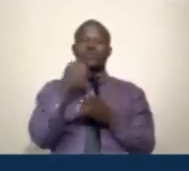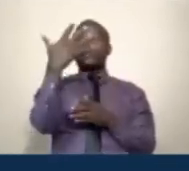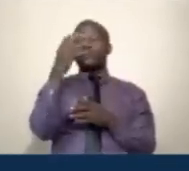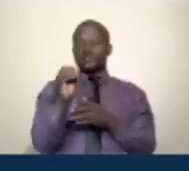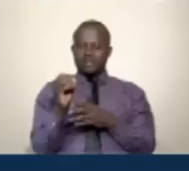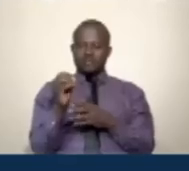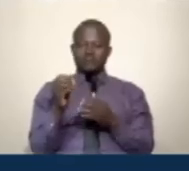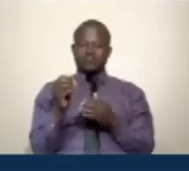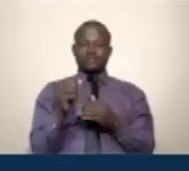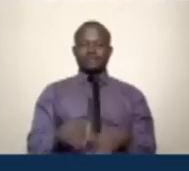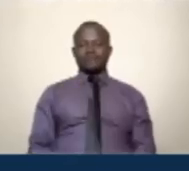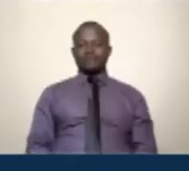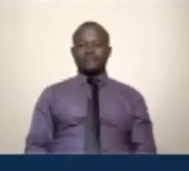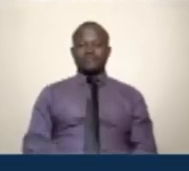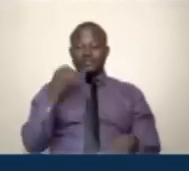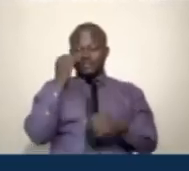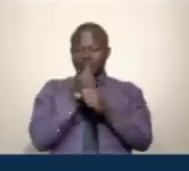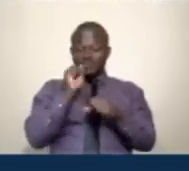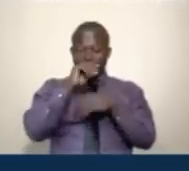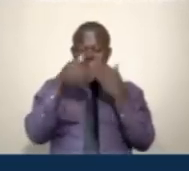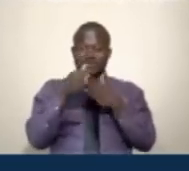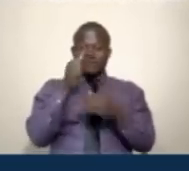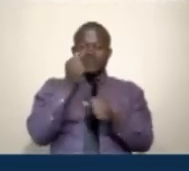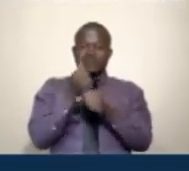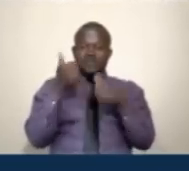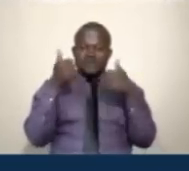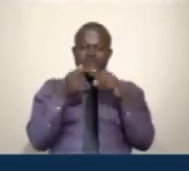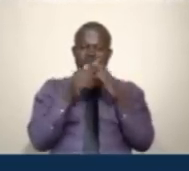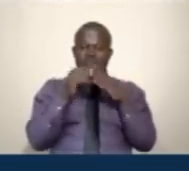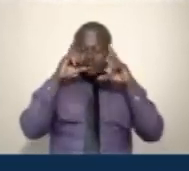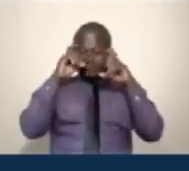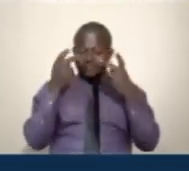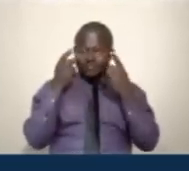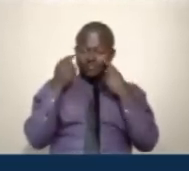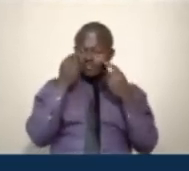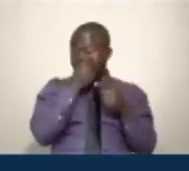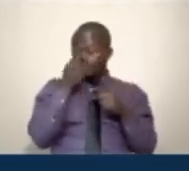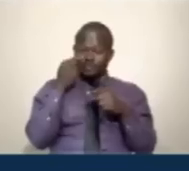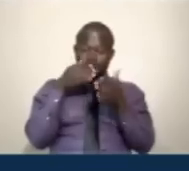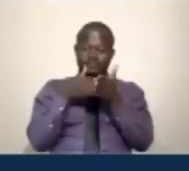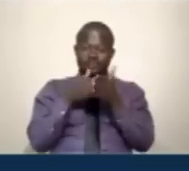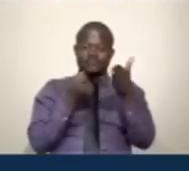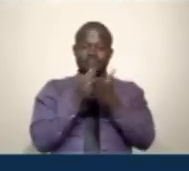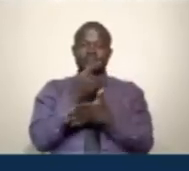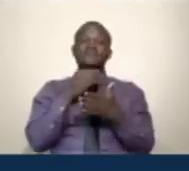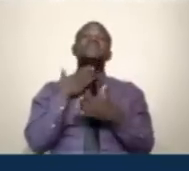gutyo mu buryo hejuru. Nubwo akora uko ashoboye agakora ibibumbano byiza kandi binogeye ijisho, haracyari imbogamizi